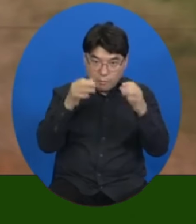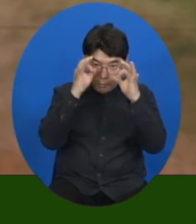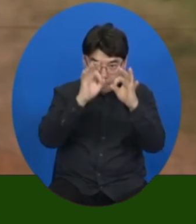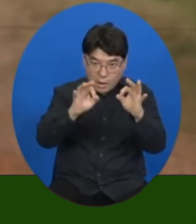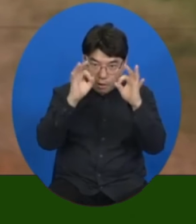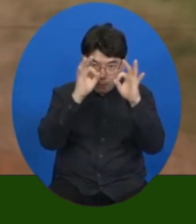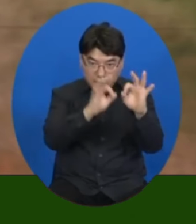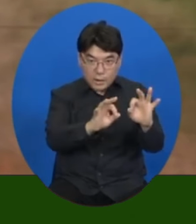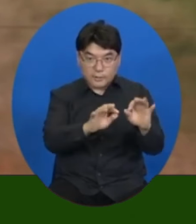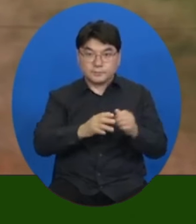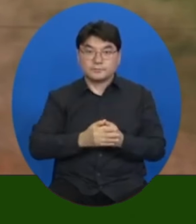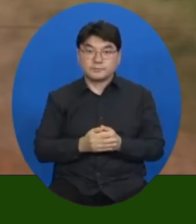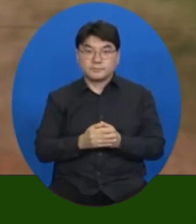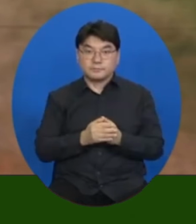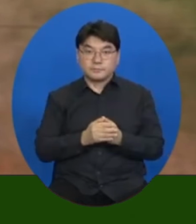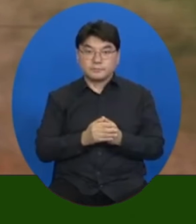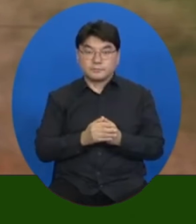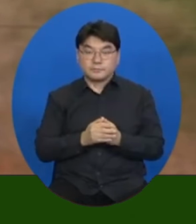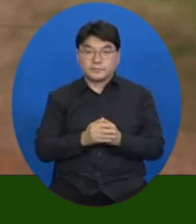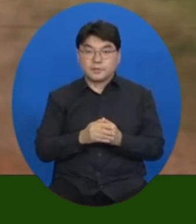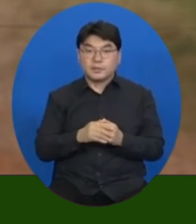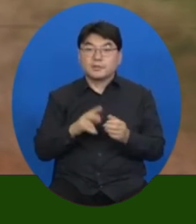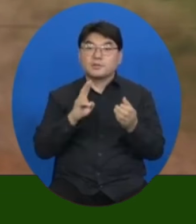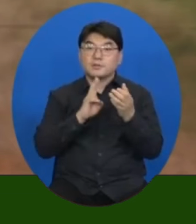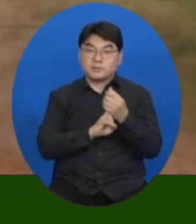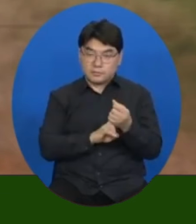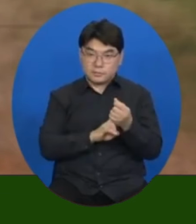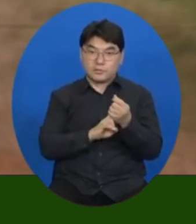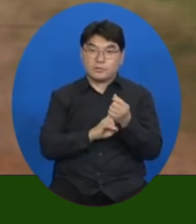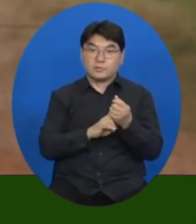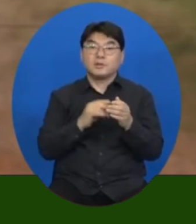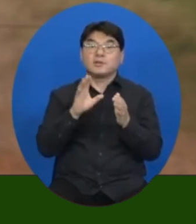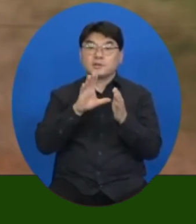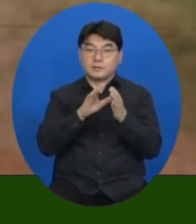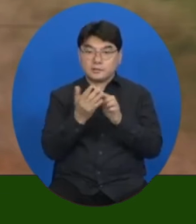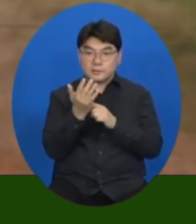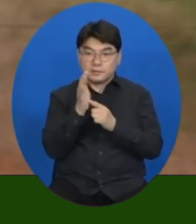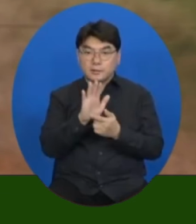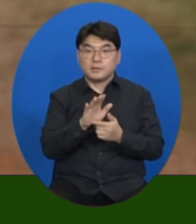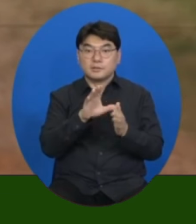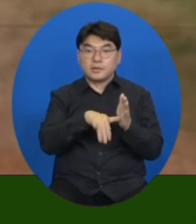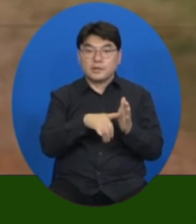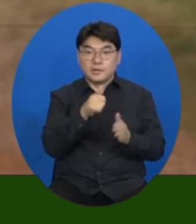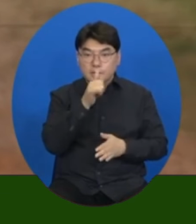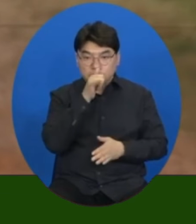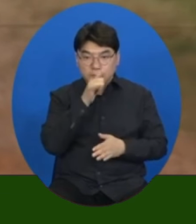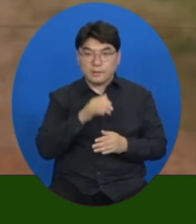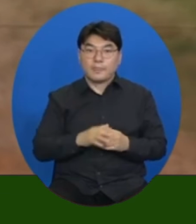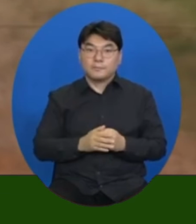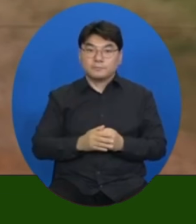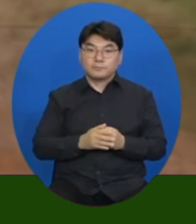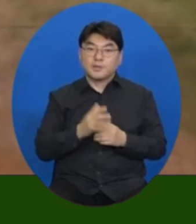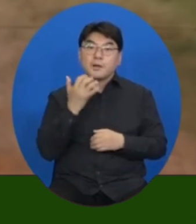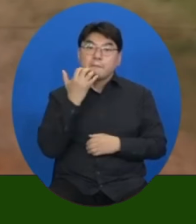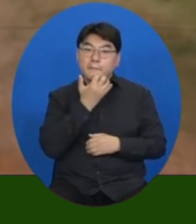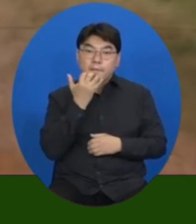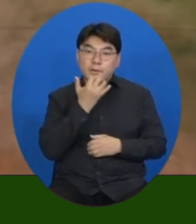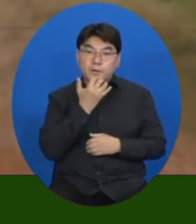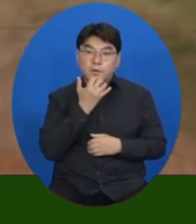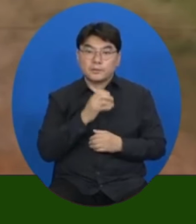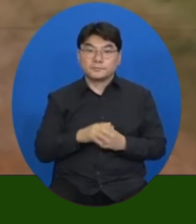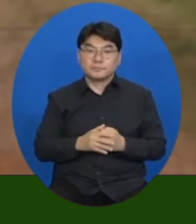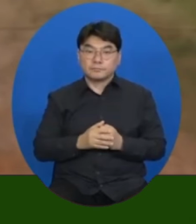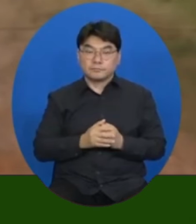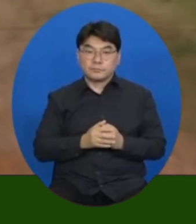그렇게 표적을 통해서 역사하시는 거예요 어찌됐든 사람들이 주목했을 때이 베드로가 구약